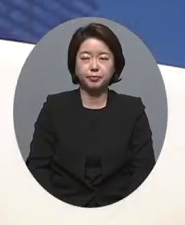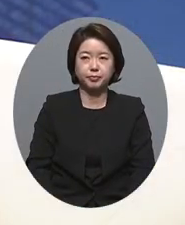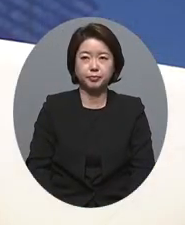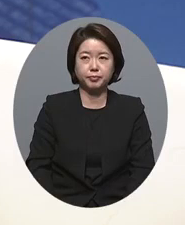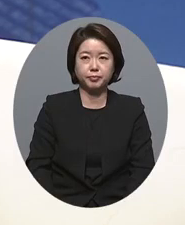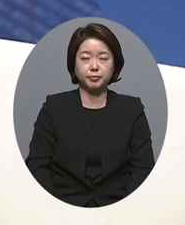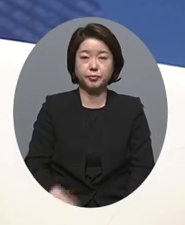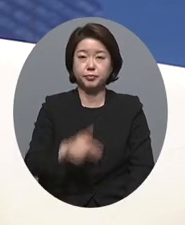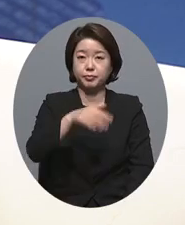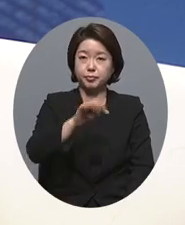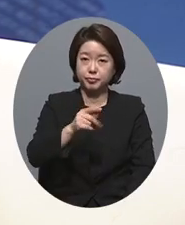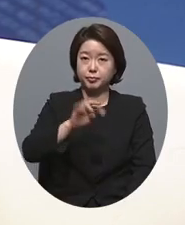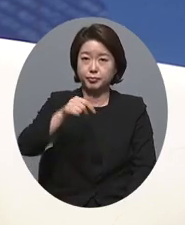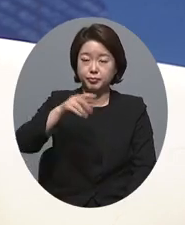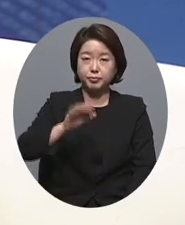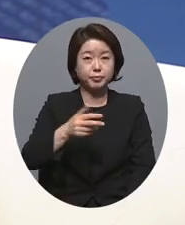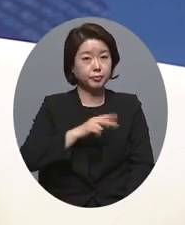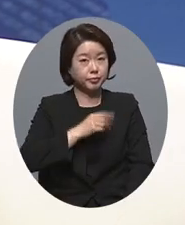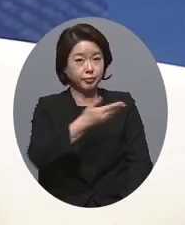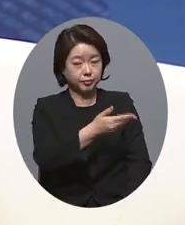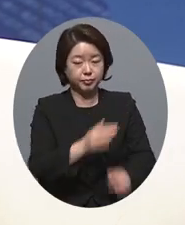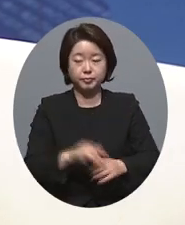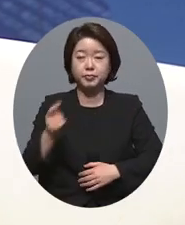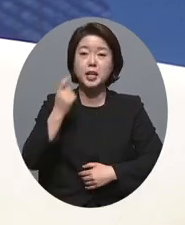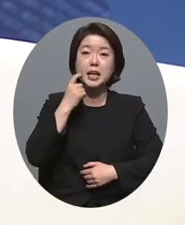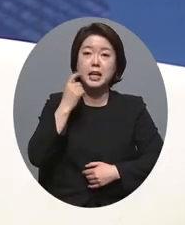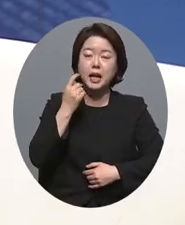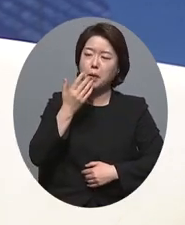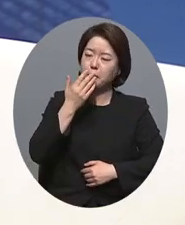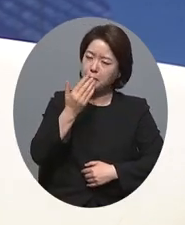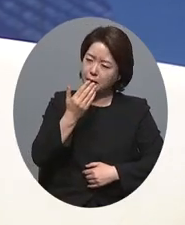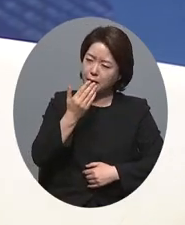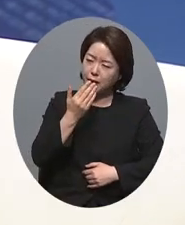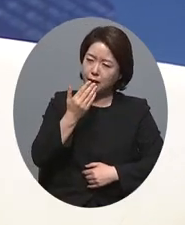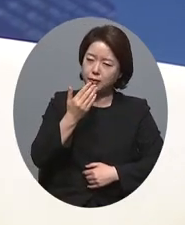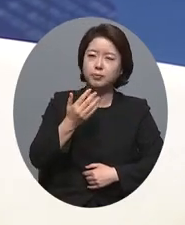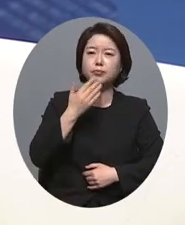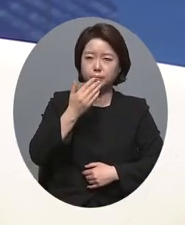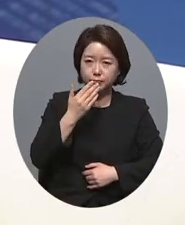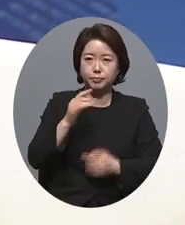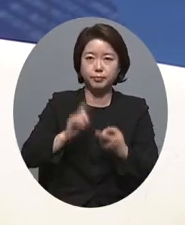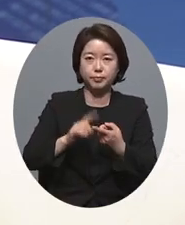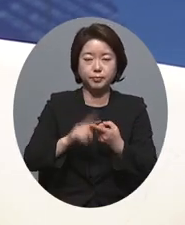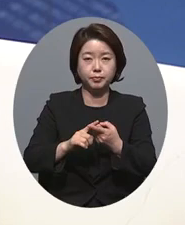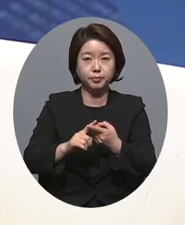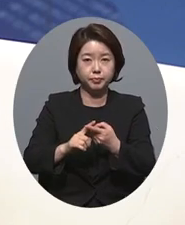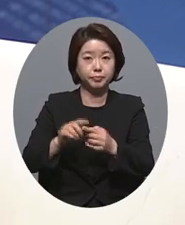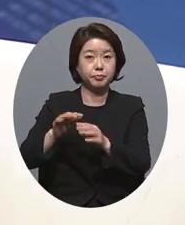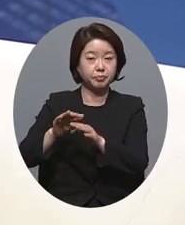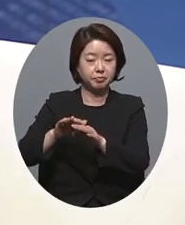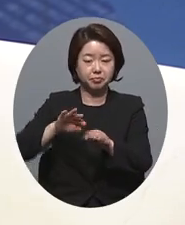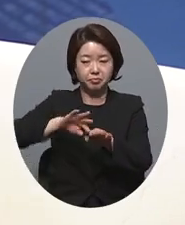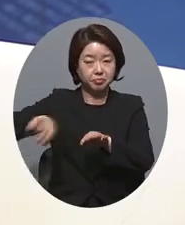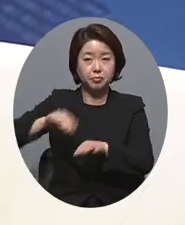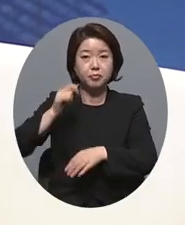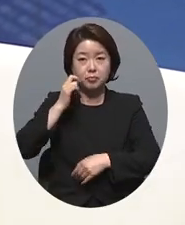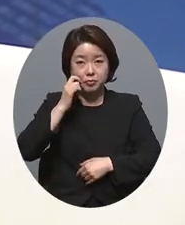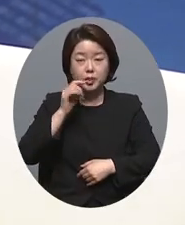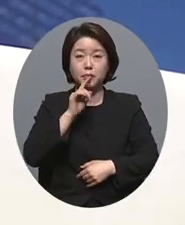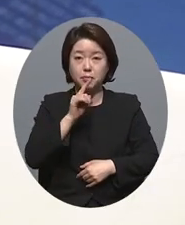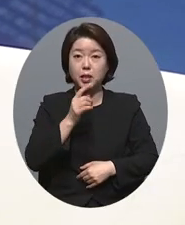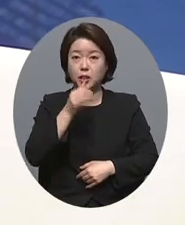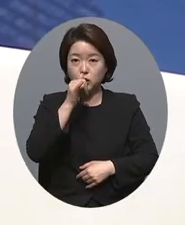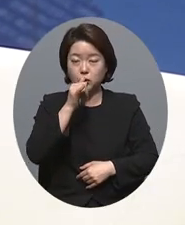조금 전에 정미경 의원께서 이게 만약에 허위사실일 수도 있다 이런 가능성에 대해서 배제할 수 없다라는 취지의 말씀을 해주셨는데 만약에